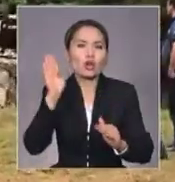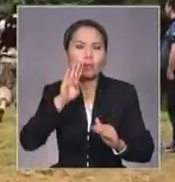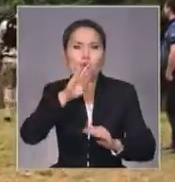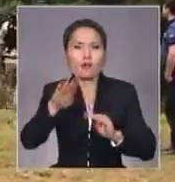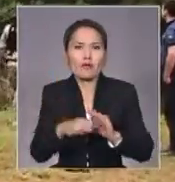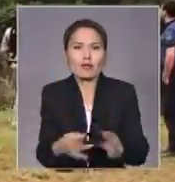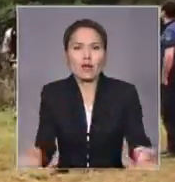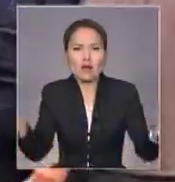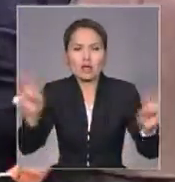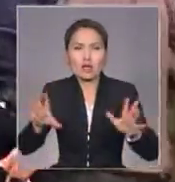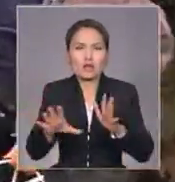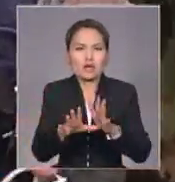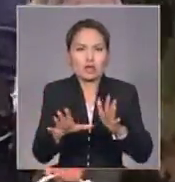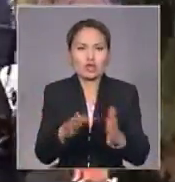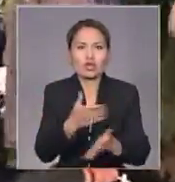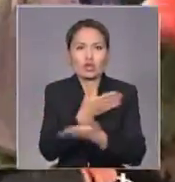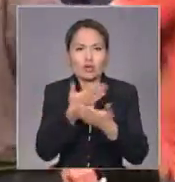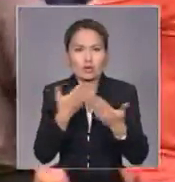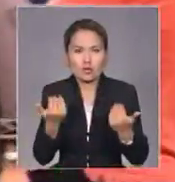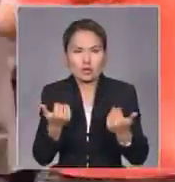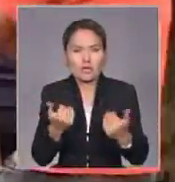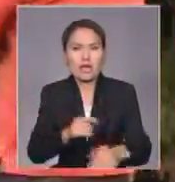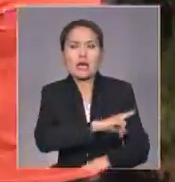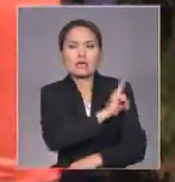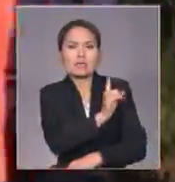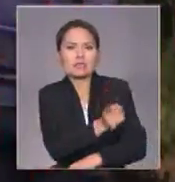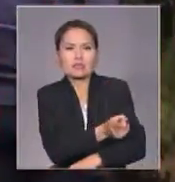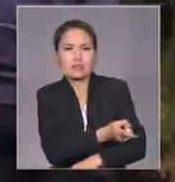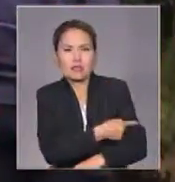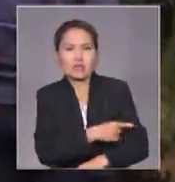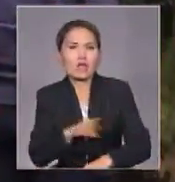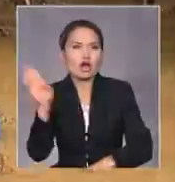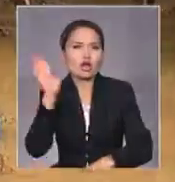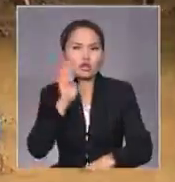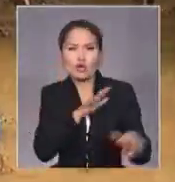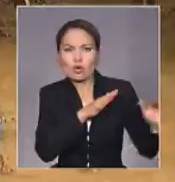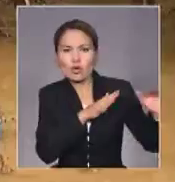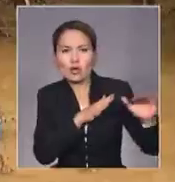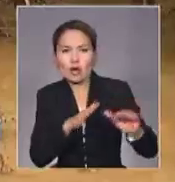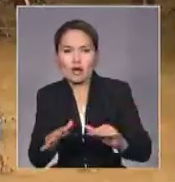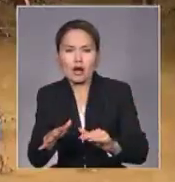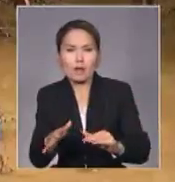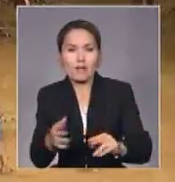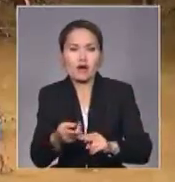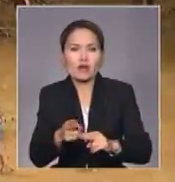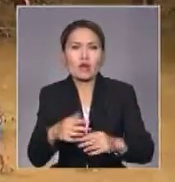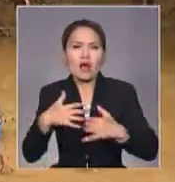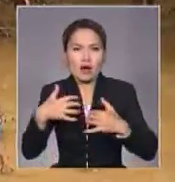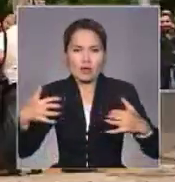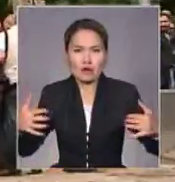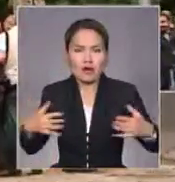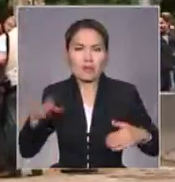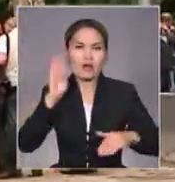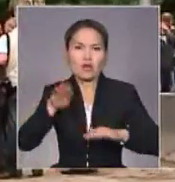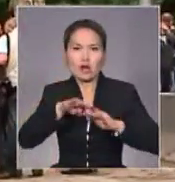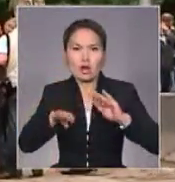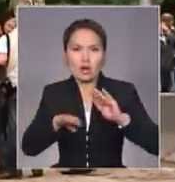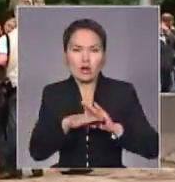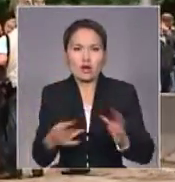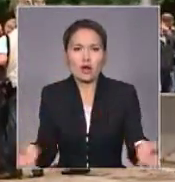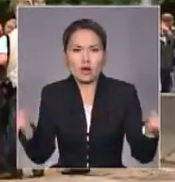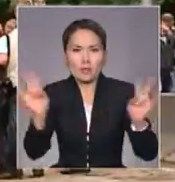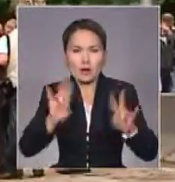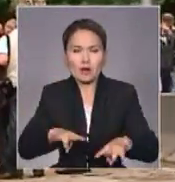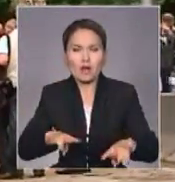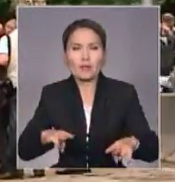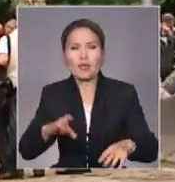әрі жарықсыз отыруға мәжбүр. Оның үстіне ағысы күшті су қалалық хайуанаттар бағын шайып әкеткен. Салдарынан жолбарыс, арыстан,